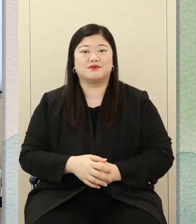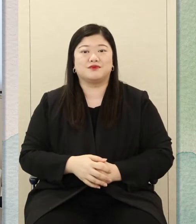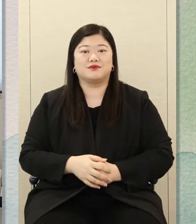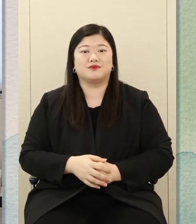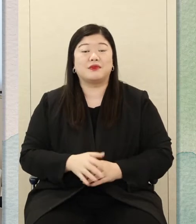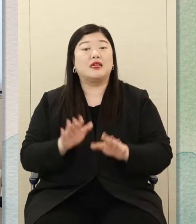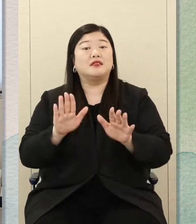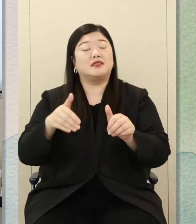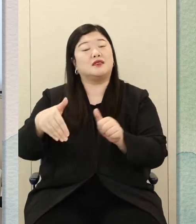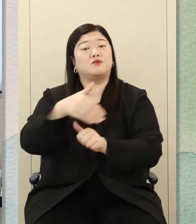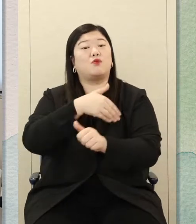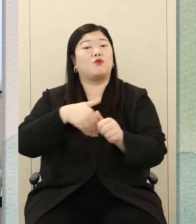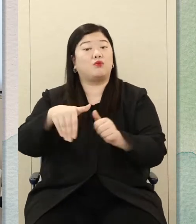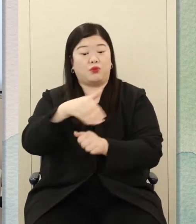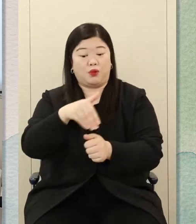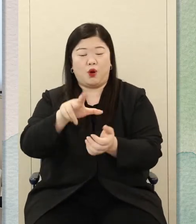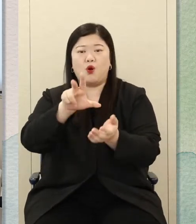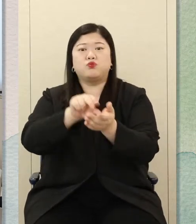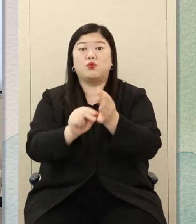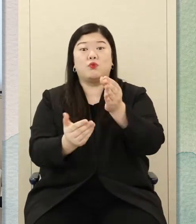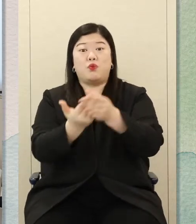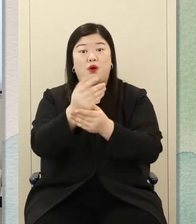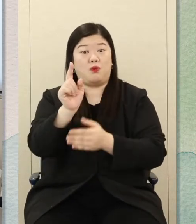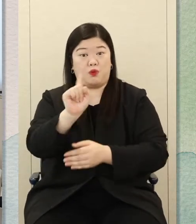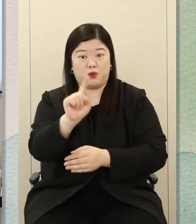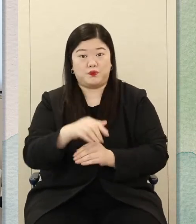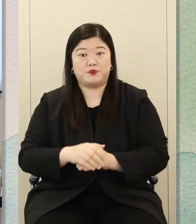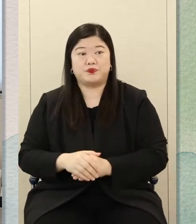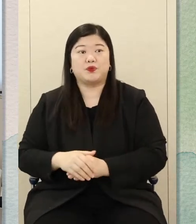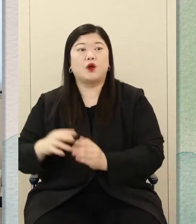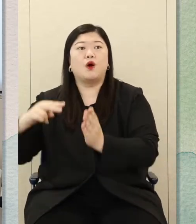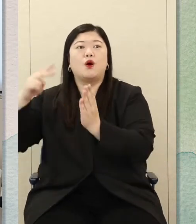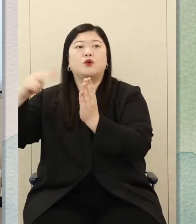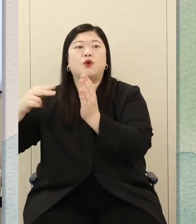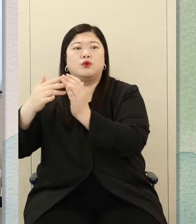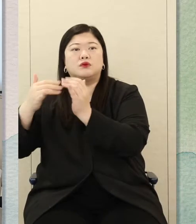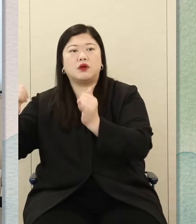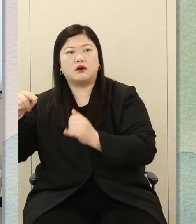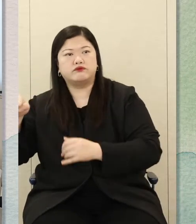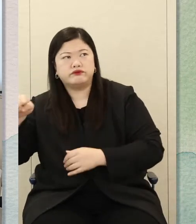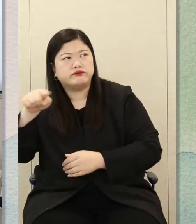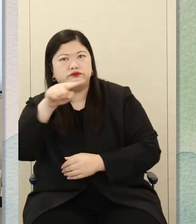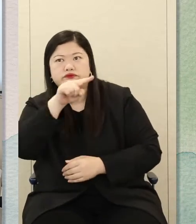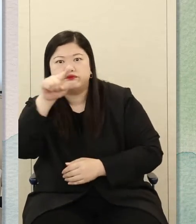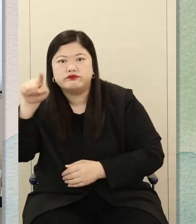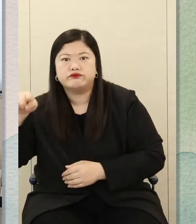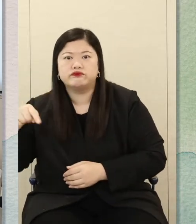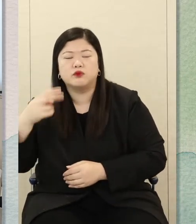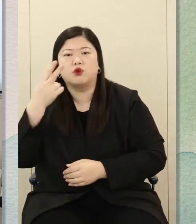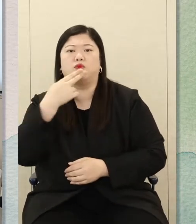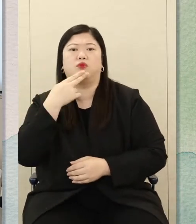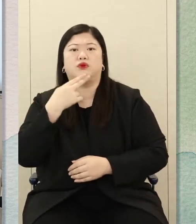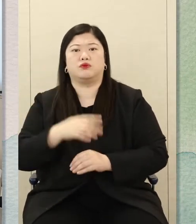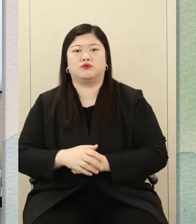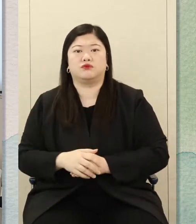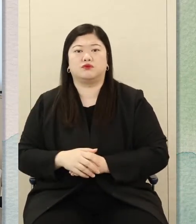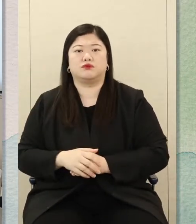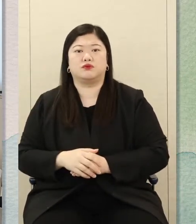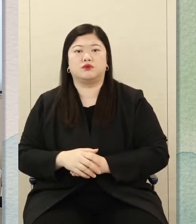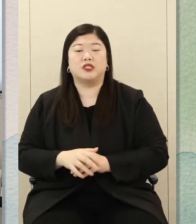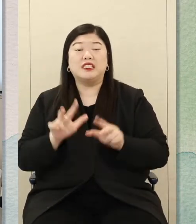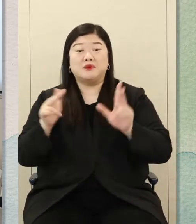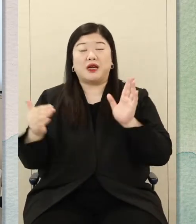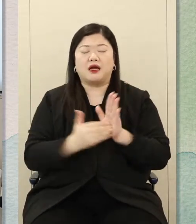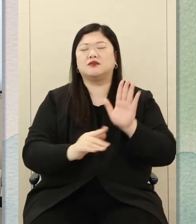예, 독자가 진짜 문제다. 예, 그러니까 지금까지 사람들은 전부 컨텐츠가 문제라고 자꾸